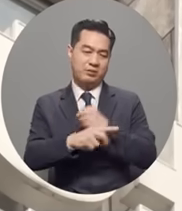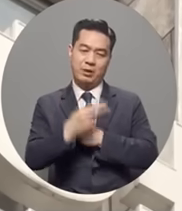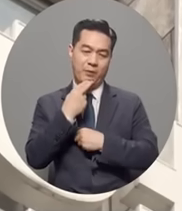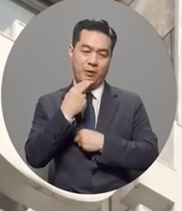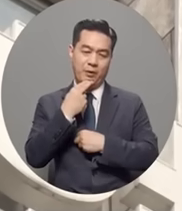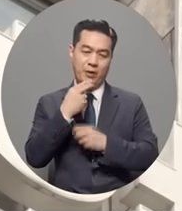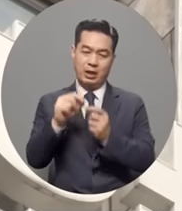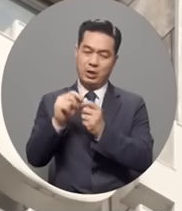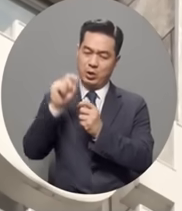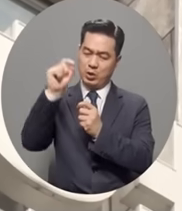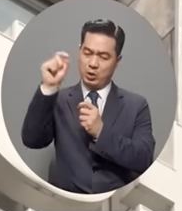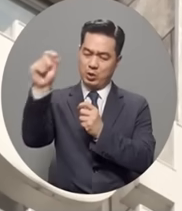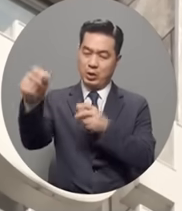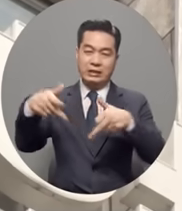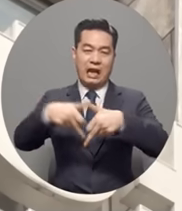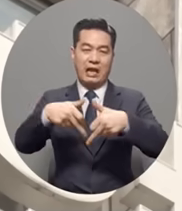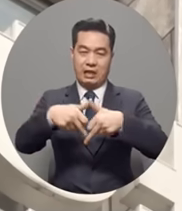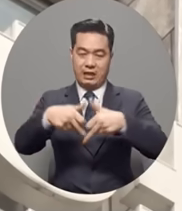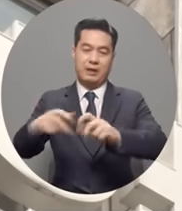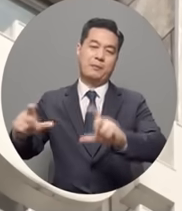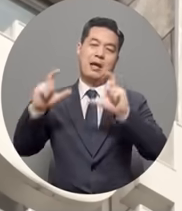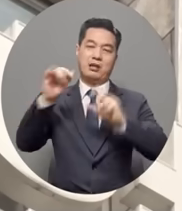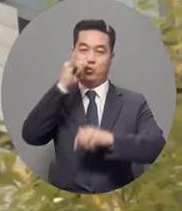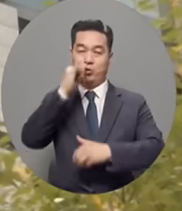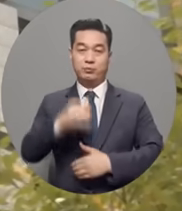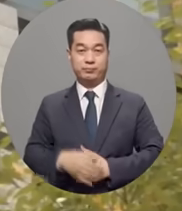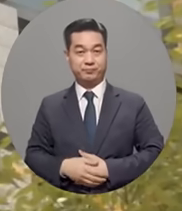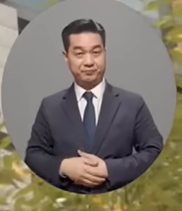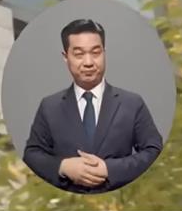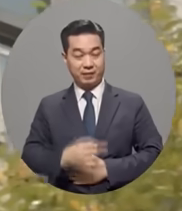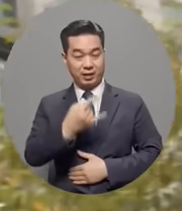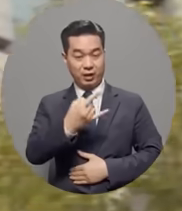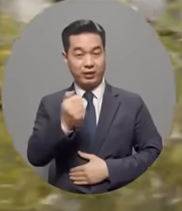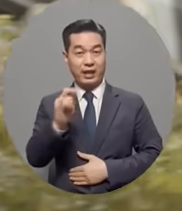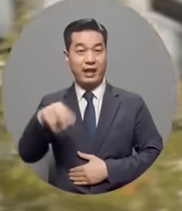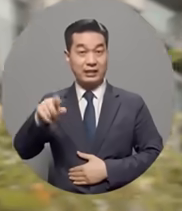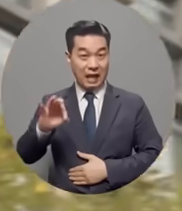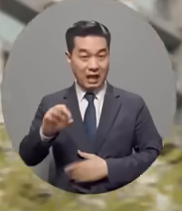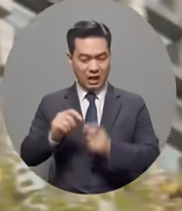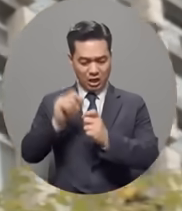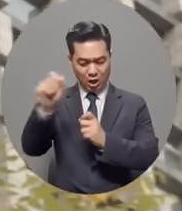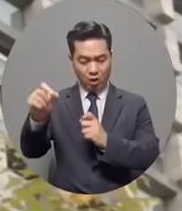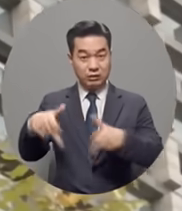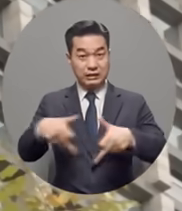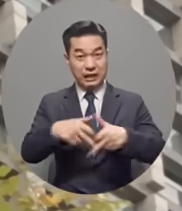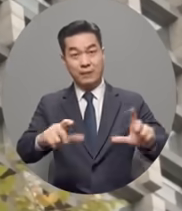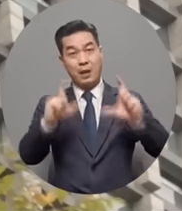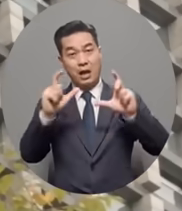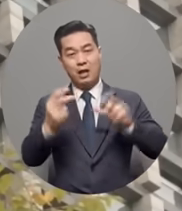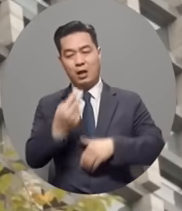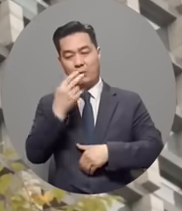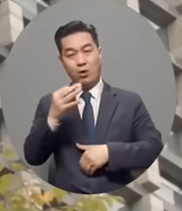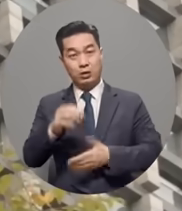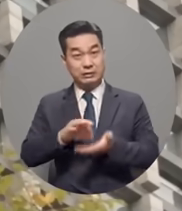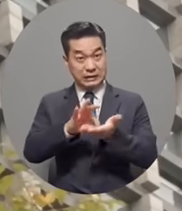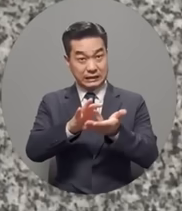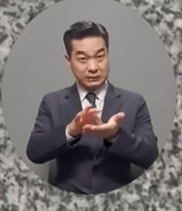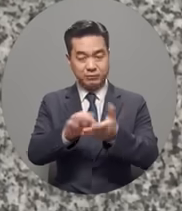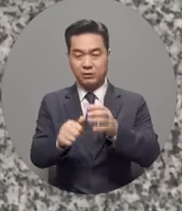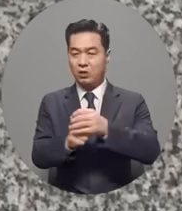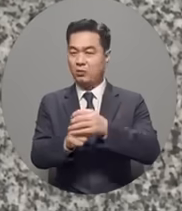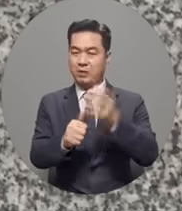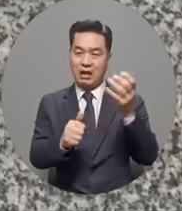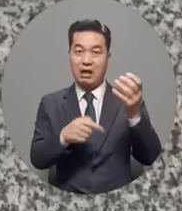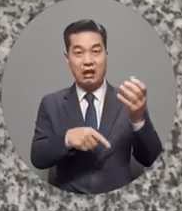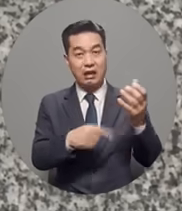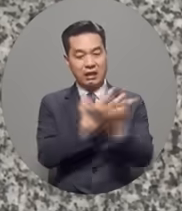영구장애에 해당한다는 답이 돌아왔습니다. 이어 현대해상은 영구장애 진단 시 보험금 지급이 면책된다는 내용의